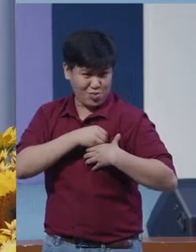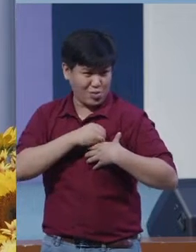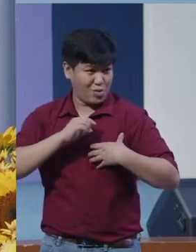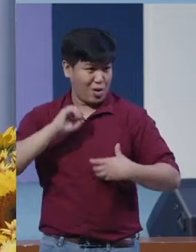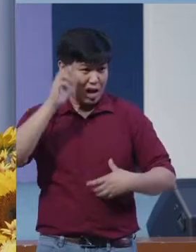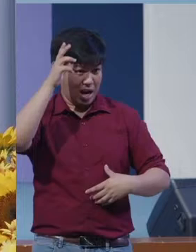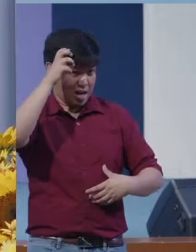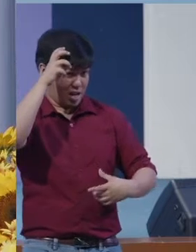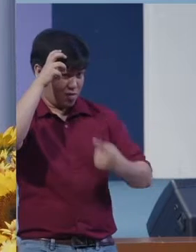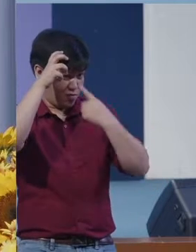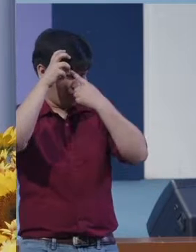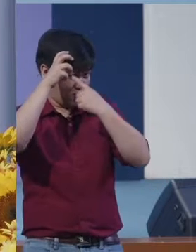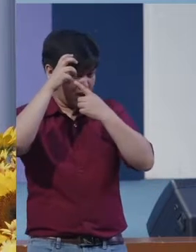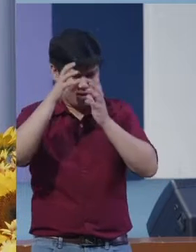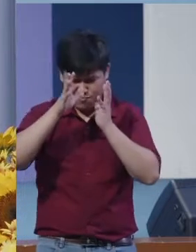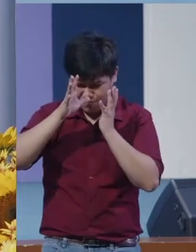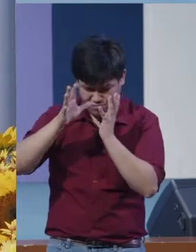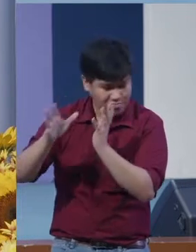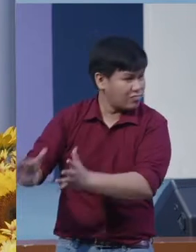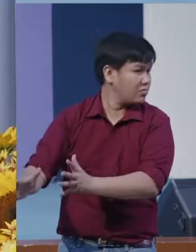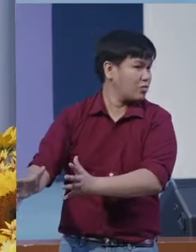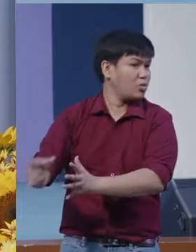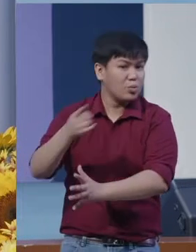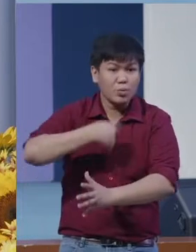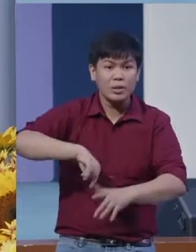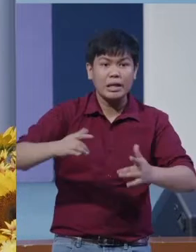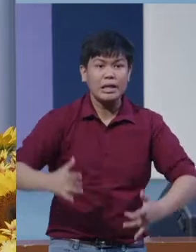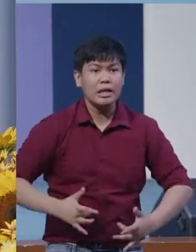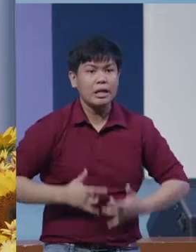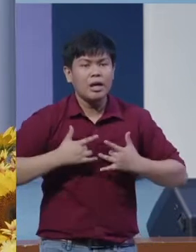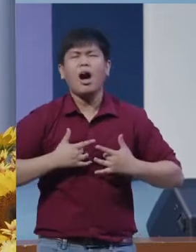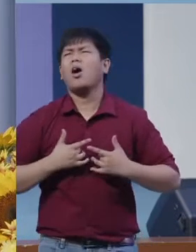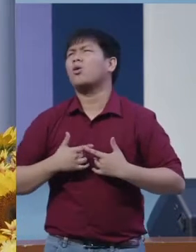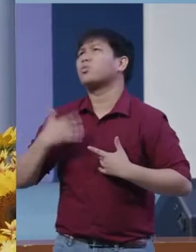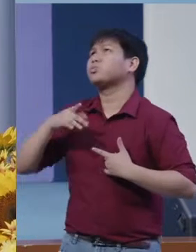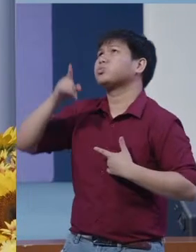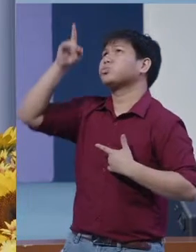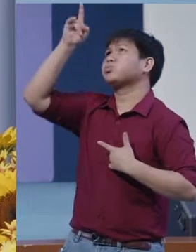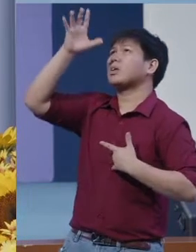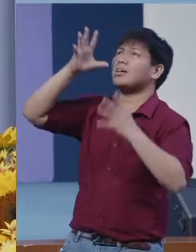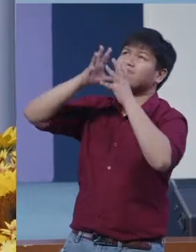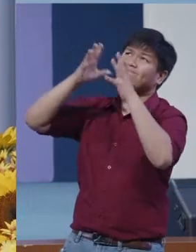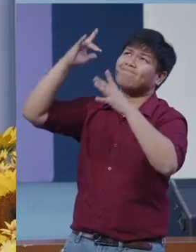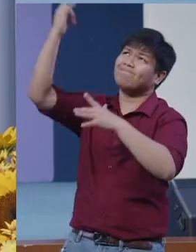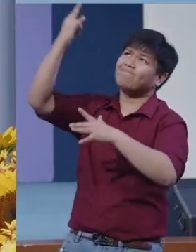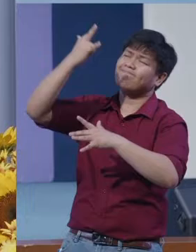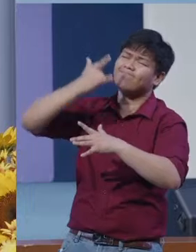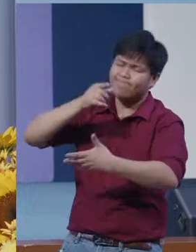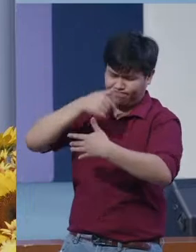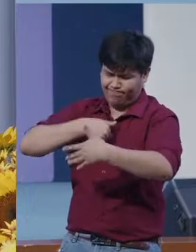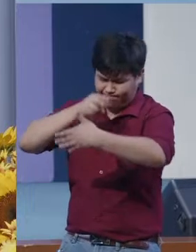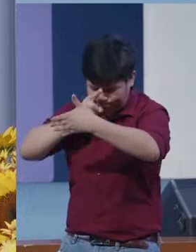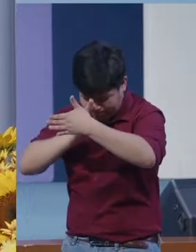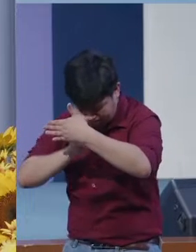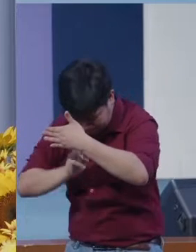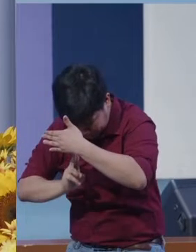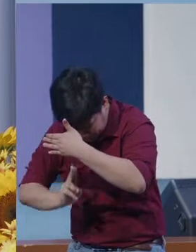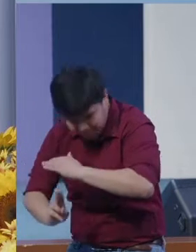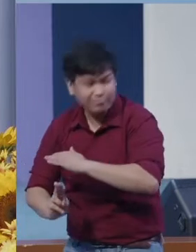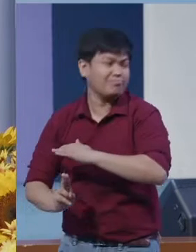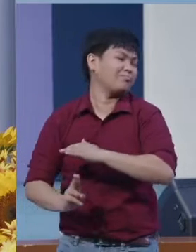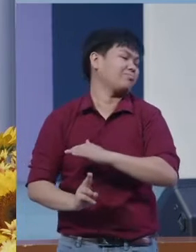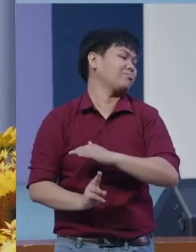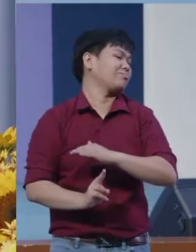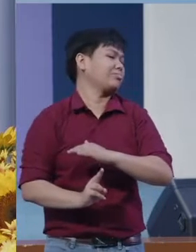makasalanan, na namumuhay na ng may pagpapakumbaba sa Diyos at sa ating kapwa. Yun